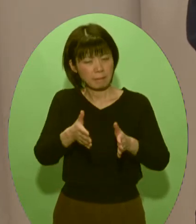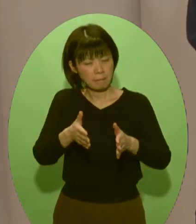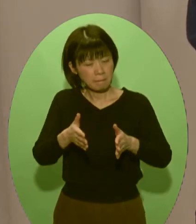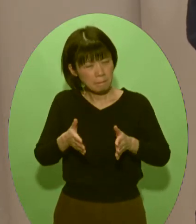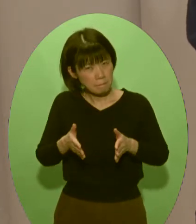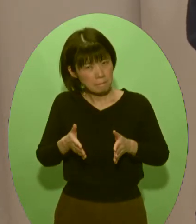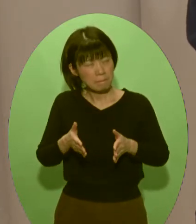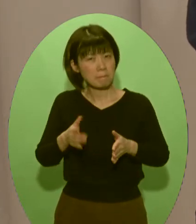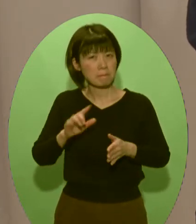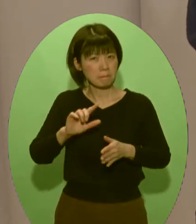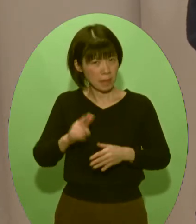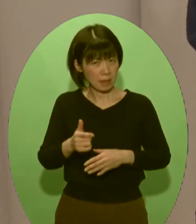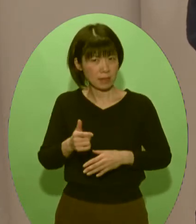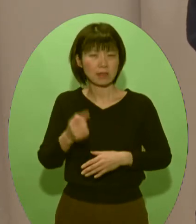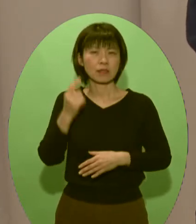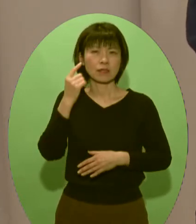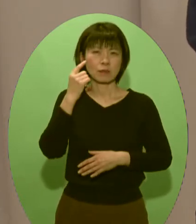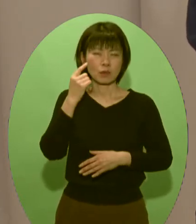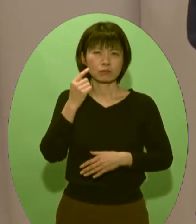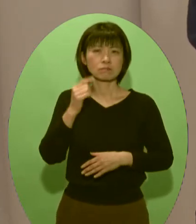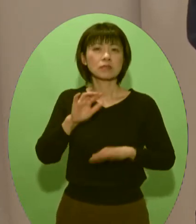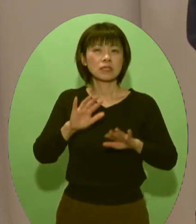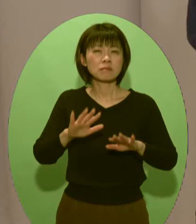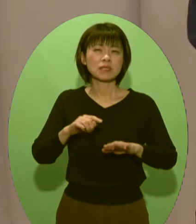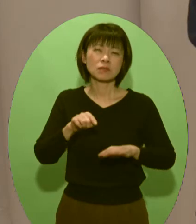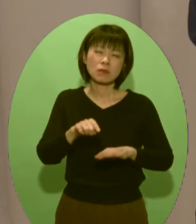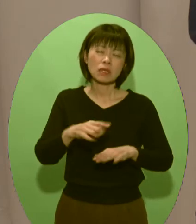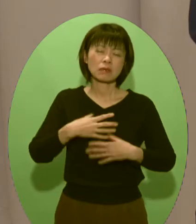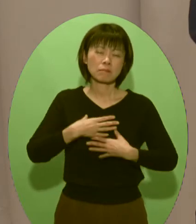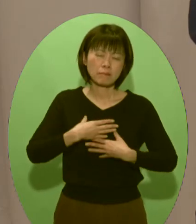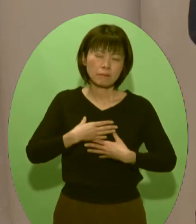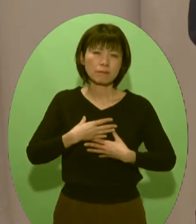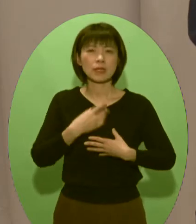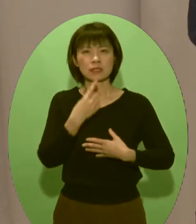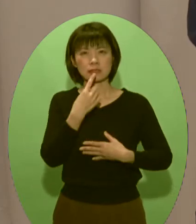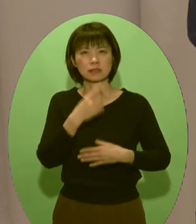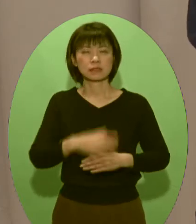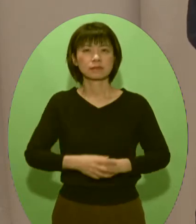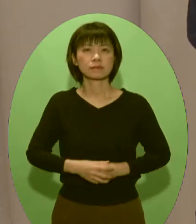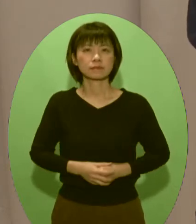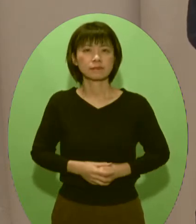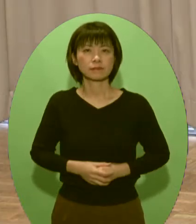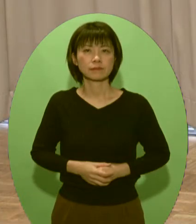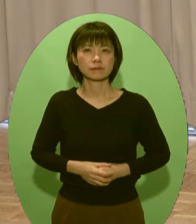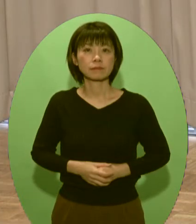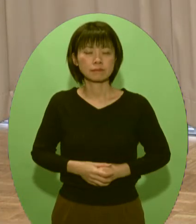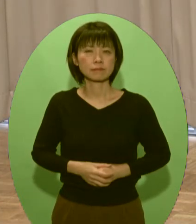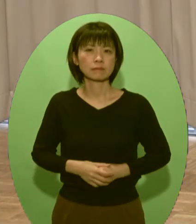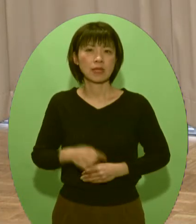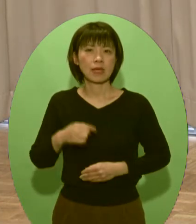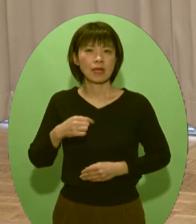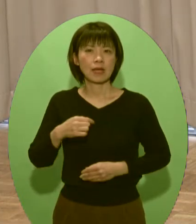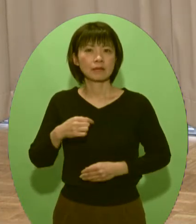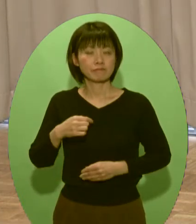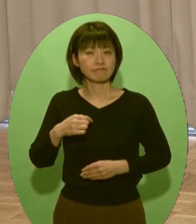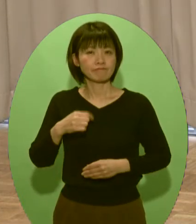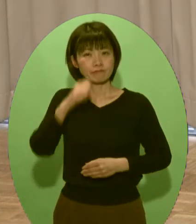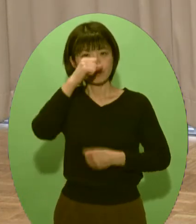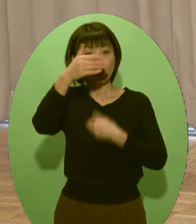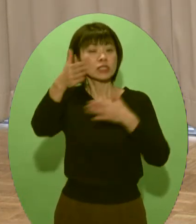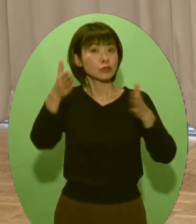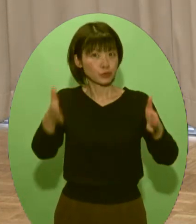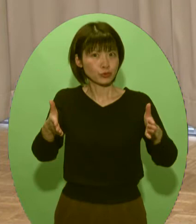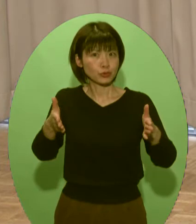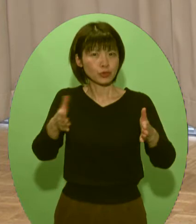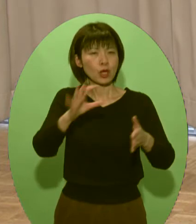ことがあるなと思って、今それが一番心配なことですね。自分のベッドからトイレに行くと